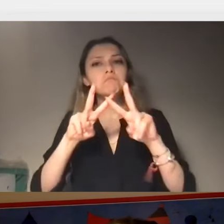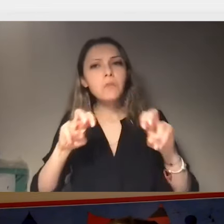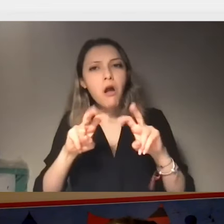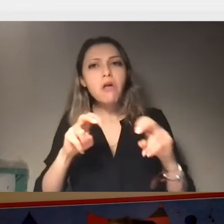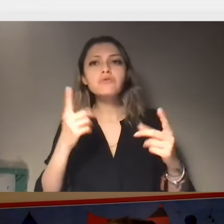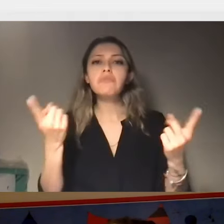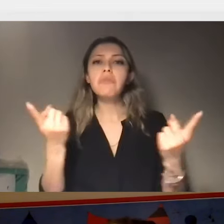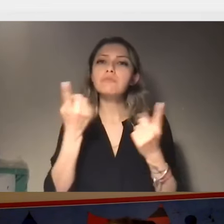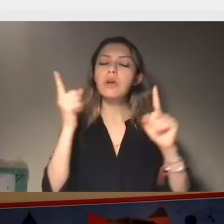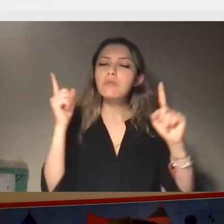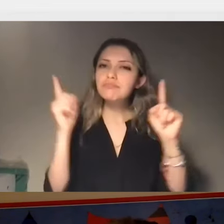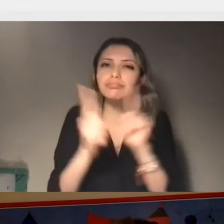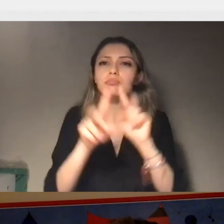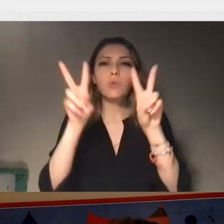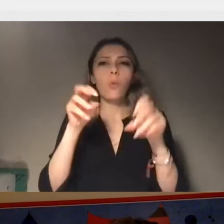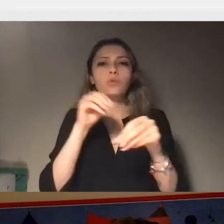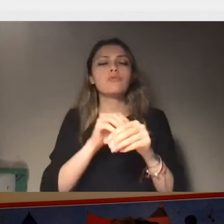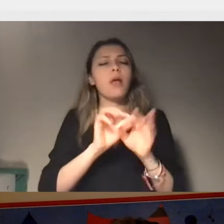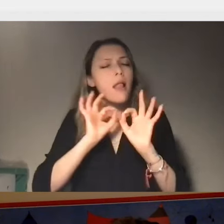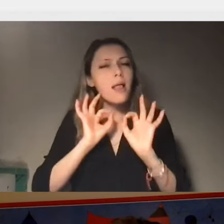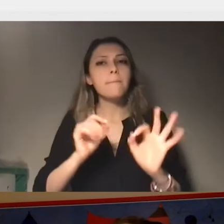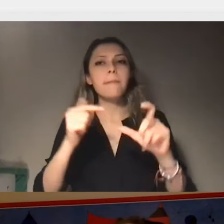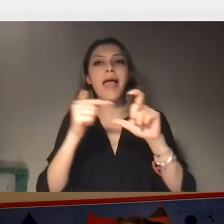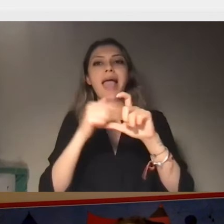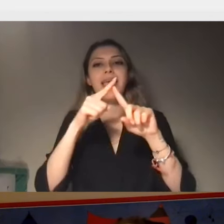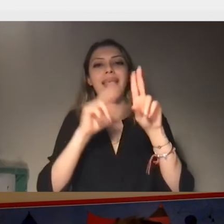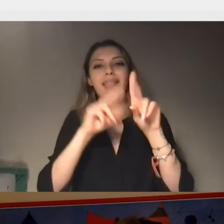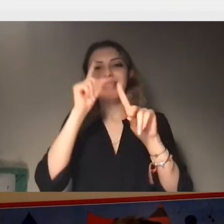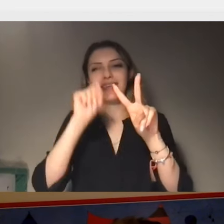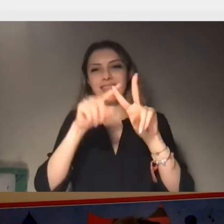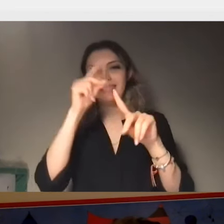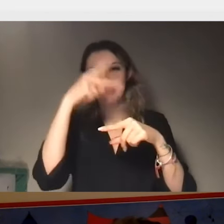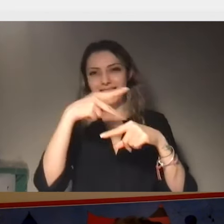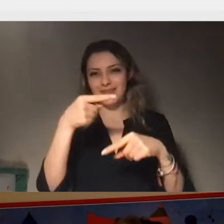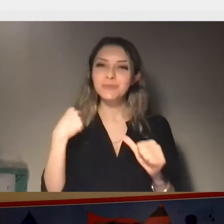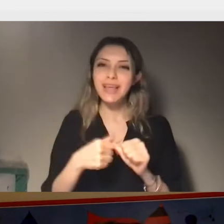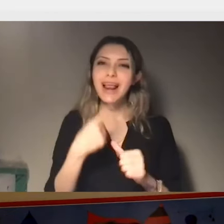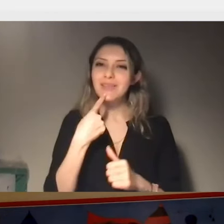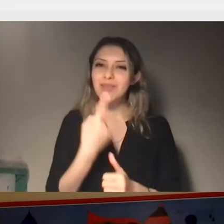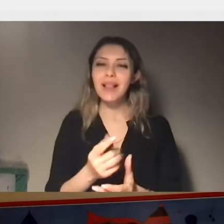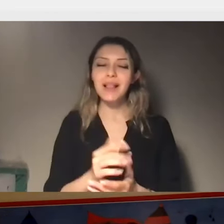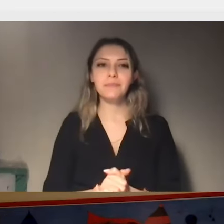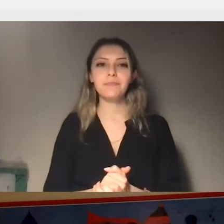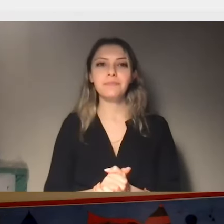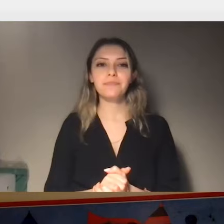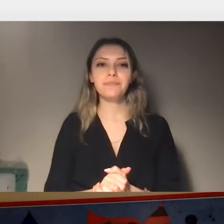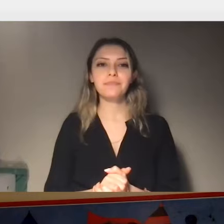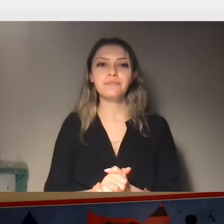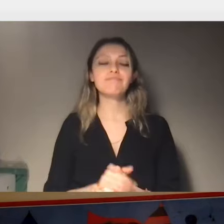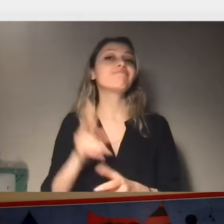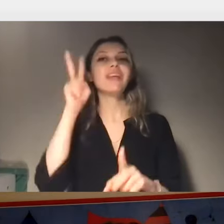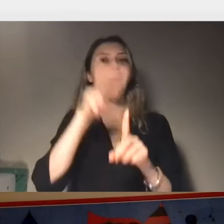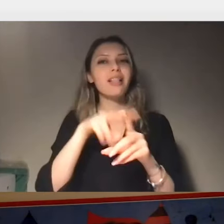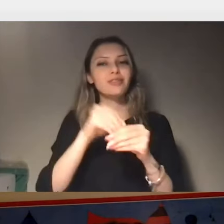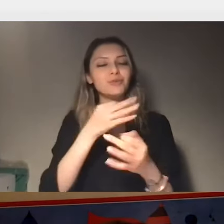konuda da etkiniz AB programından destek isteyebiliyorsunuz. Tekrar katıldığınız için